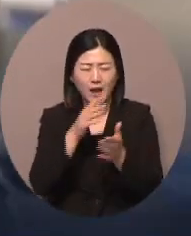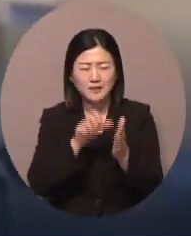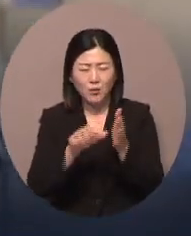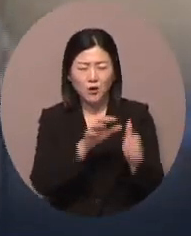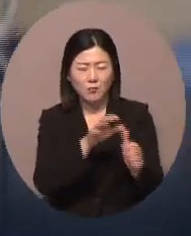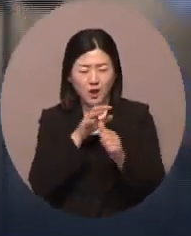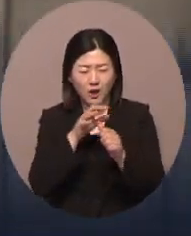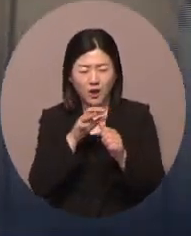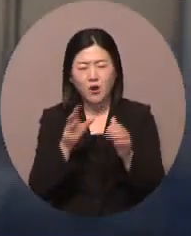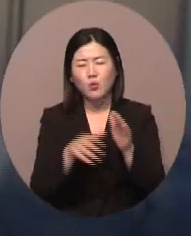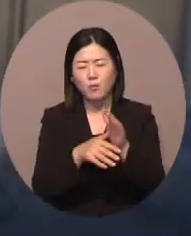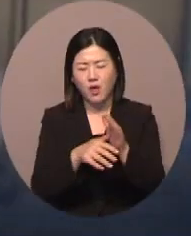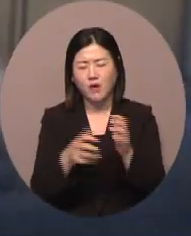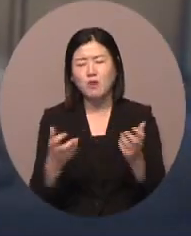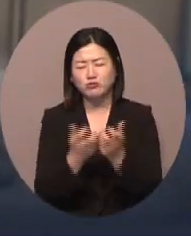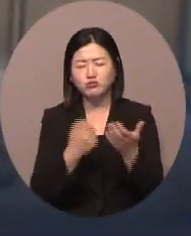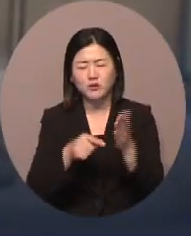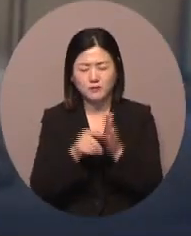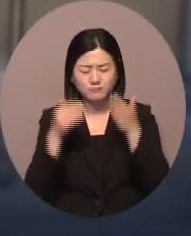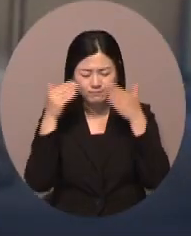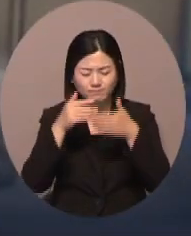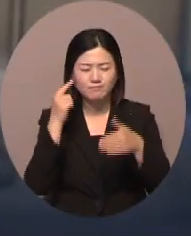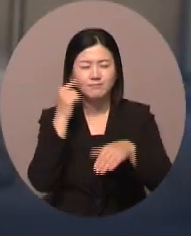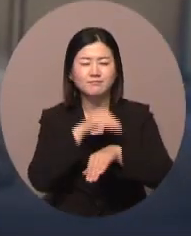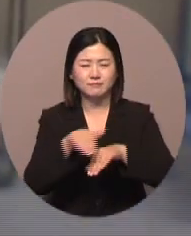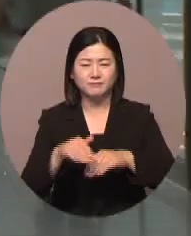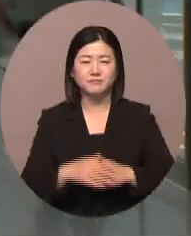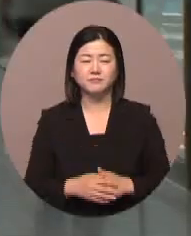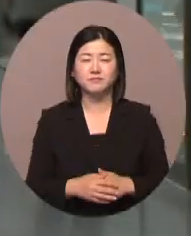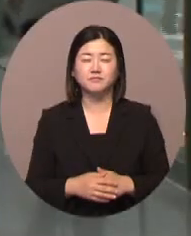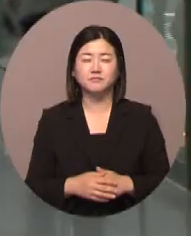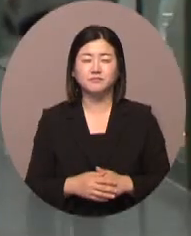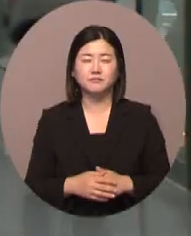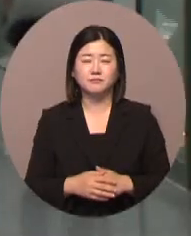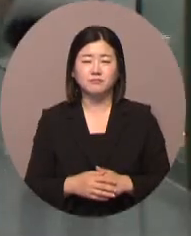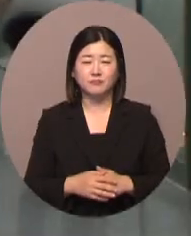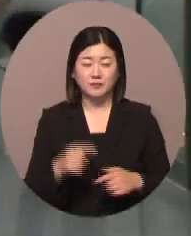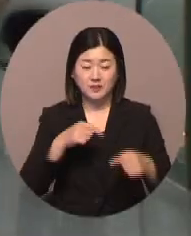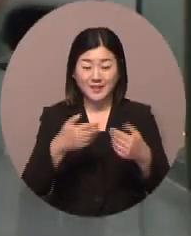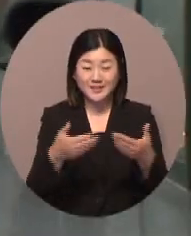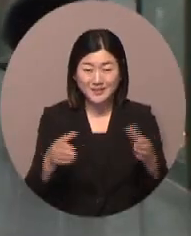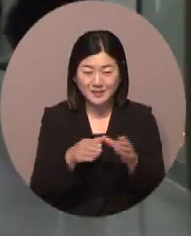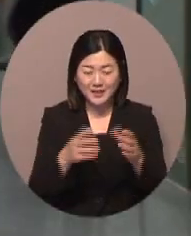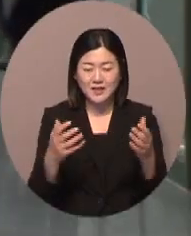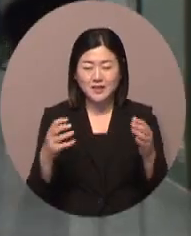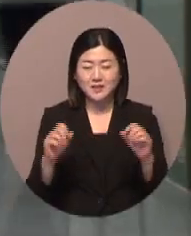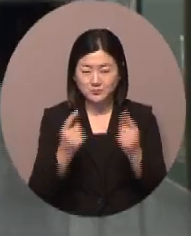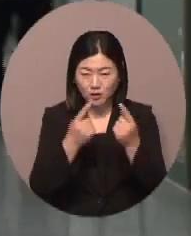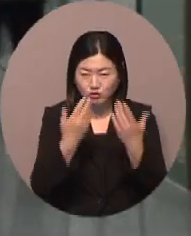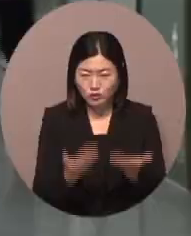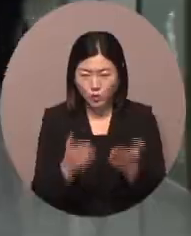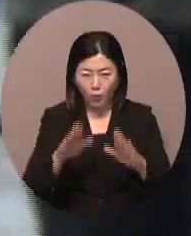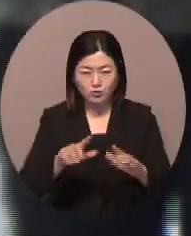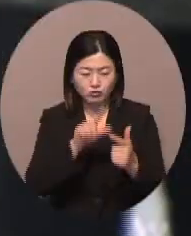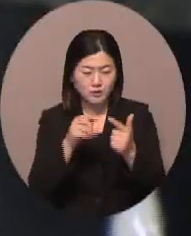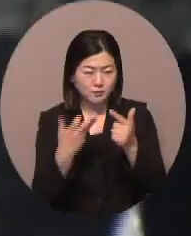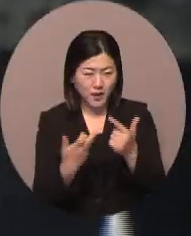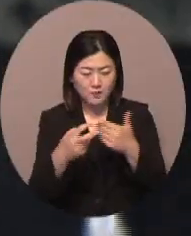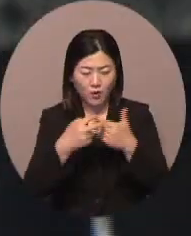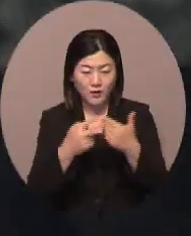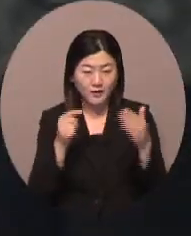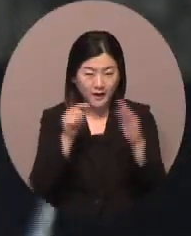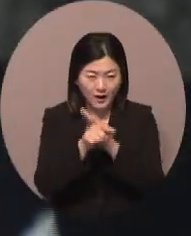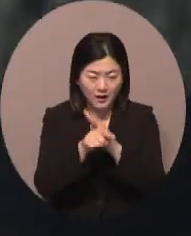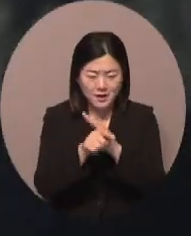의료 공백을 메우고자 총력을 기울일 예정입니다. 각 지자체는 집단 휴진이 예정된 오는 18일 병원을